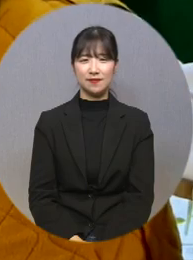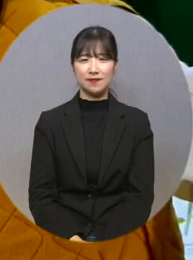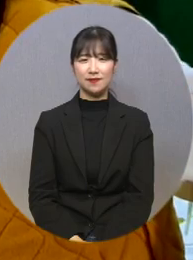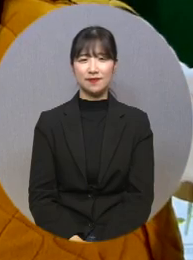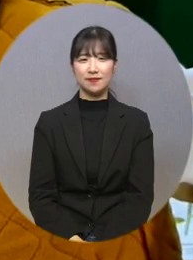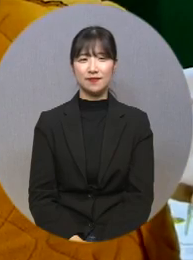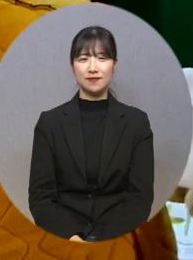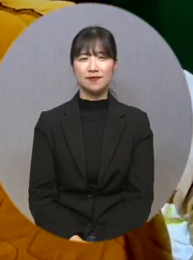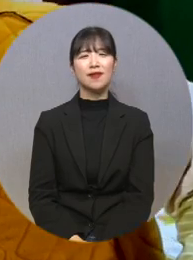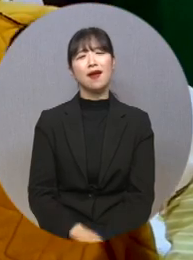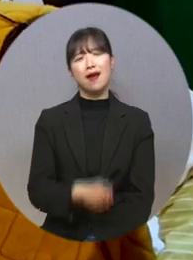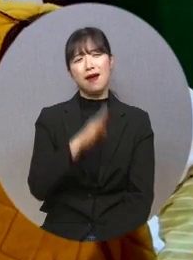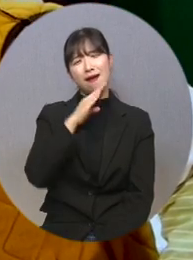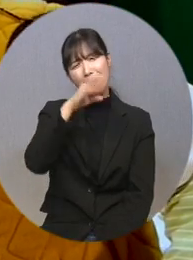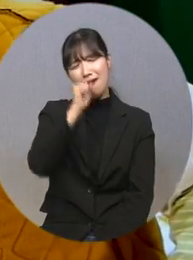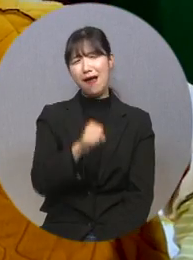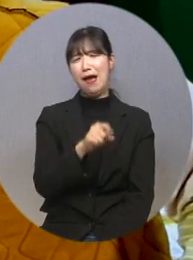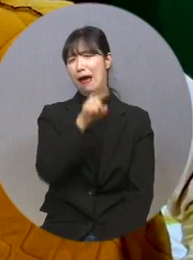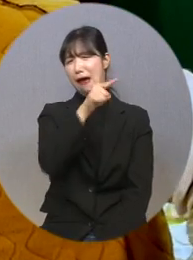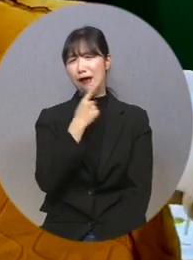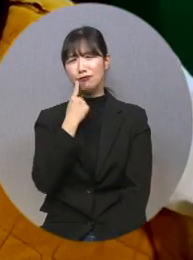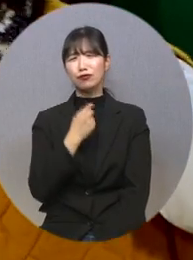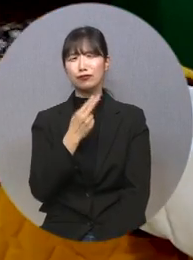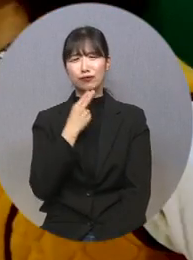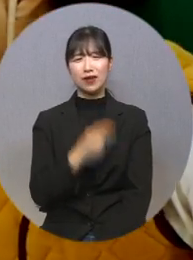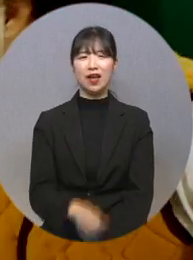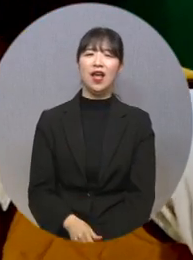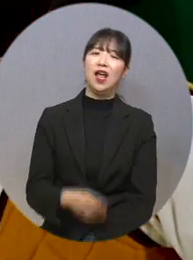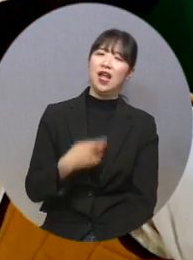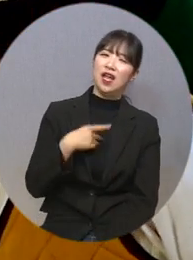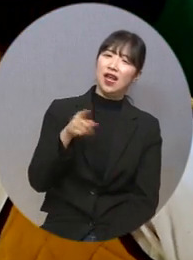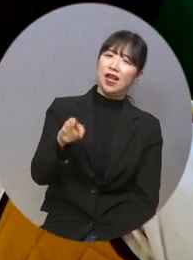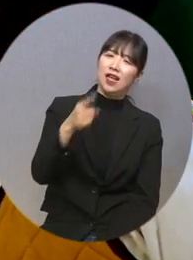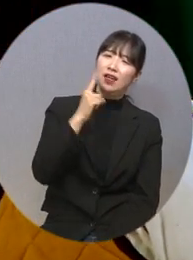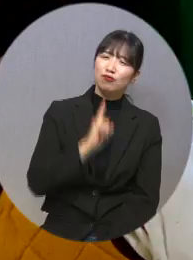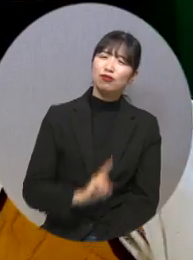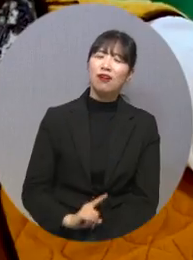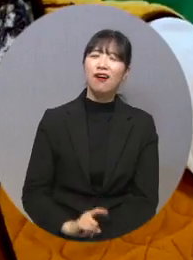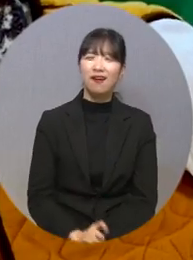아우 이 순간만큼 종문식이 안 부럽네. 아우 이 순간만큼 최기정 부럽네.